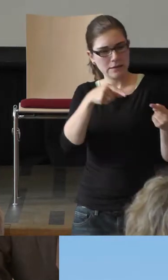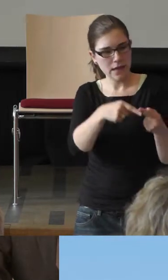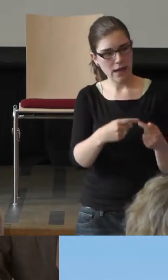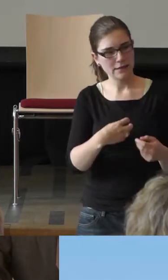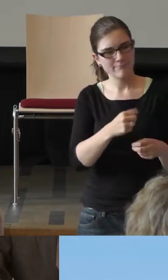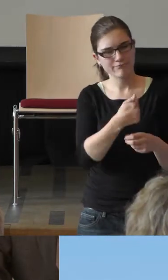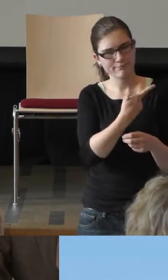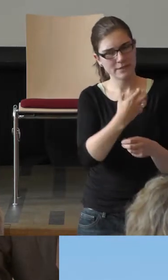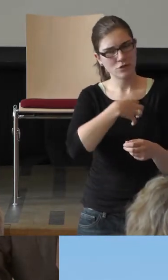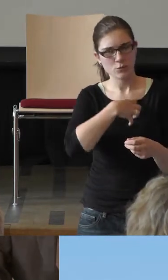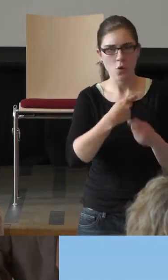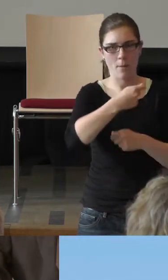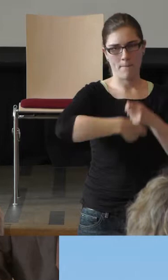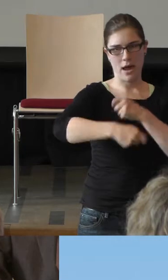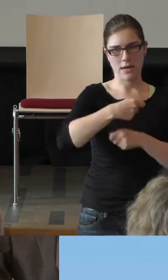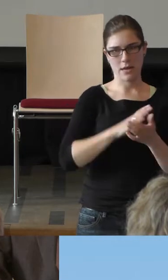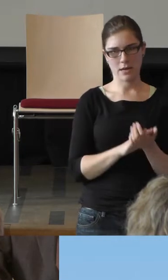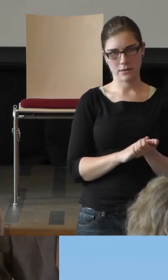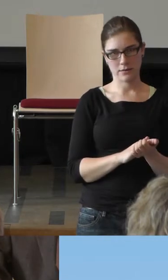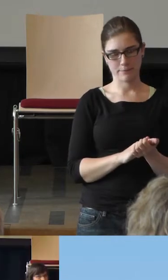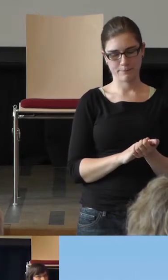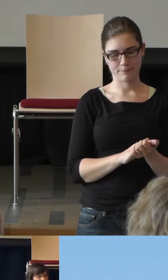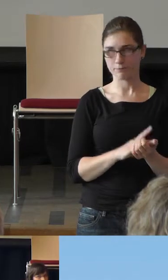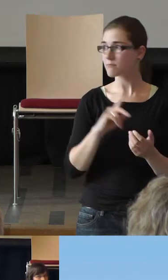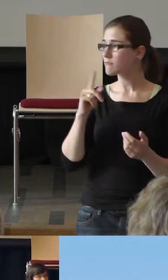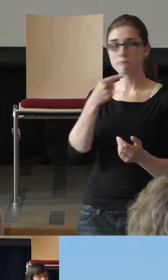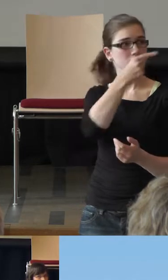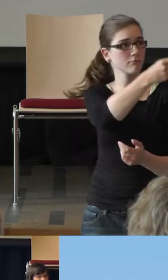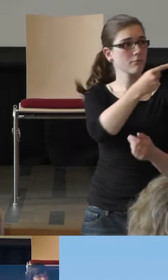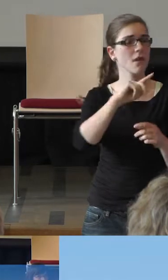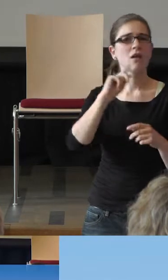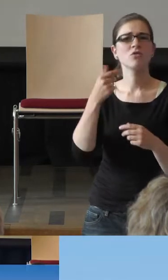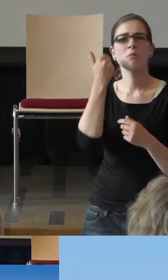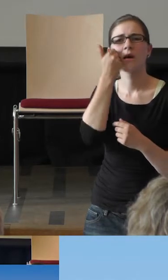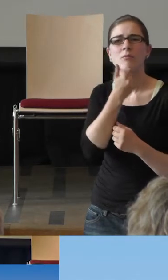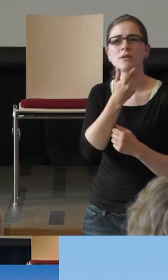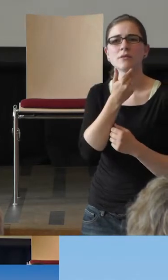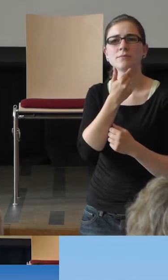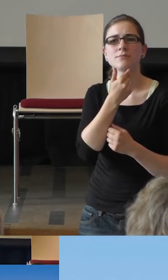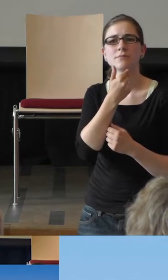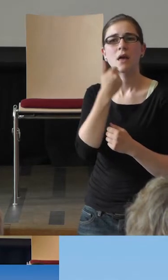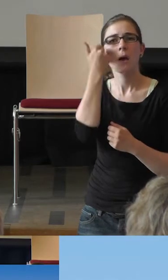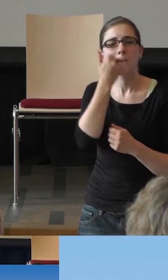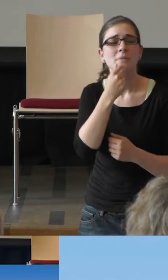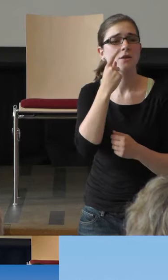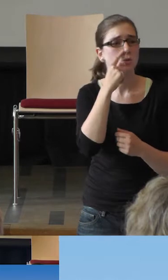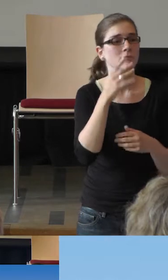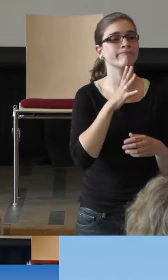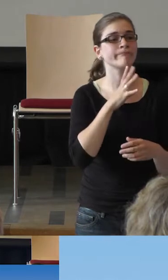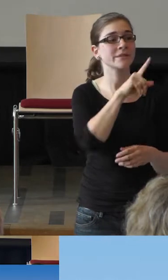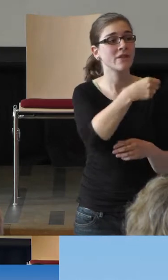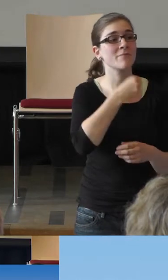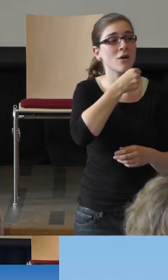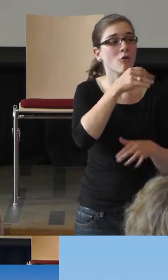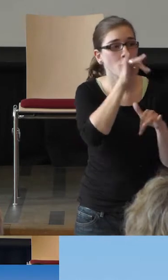Polyneuropathie gelten. Nochmal eine ganz herzliche Bitte an das Auditorium hier. Bitte nur dann reden, wenn Sie das Mikrofon in der